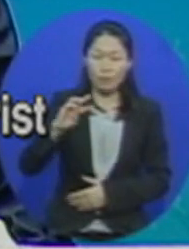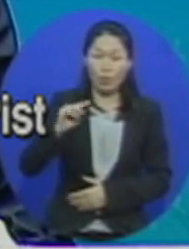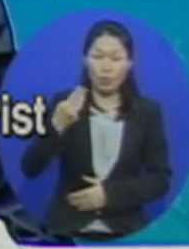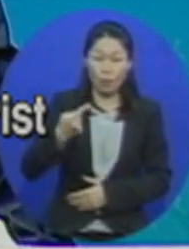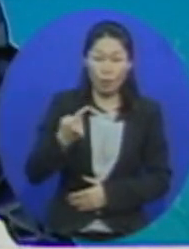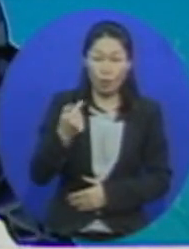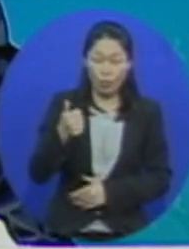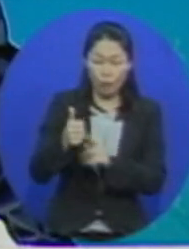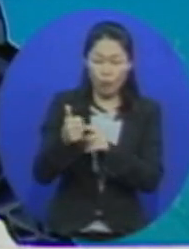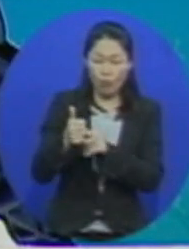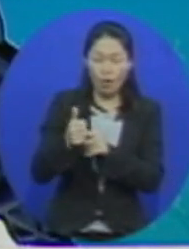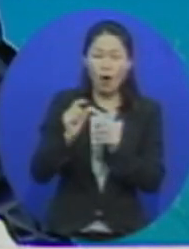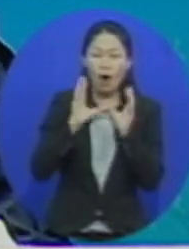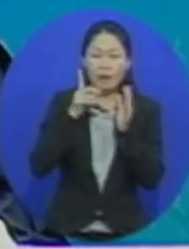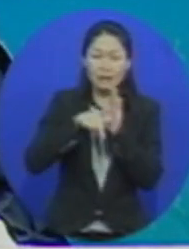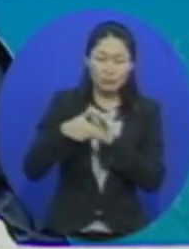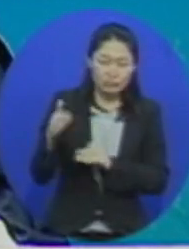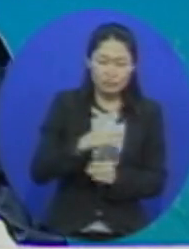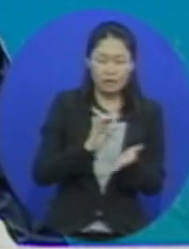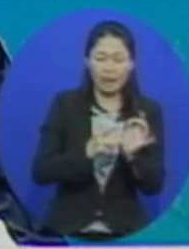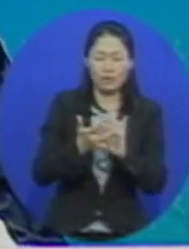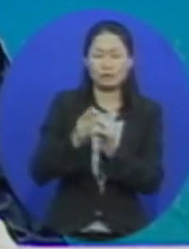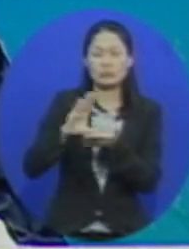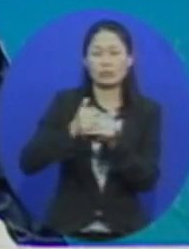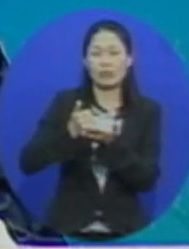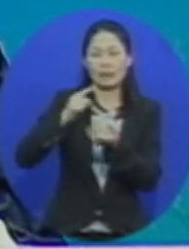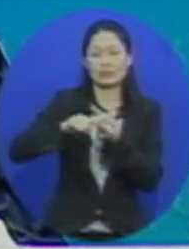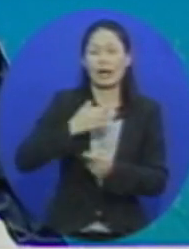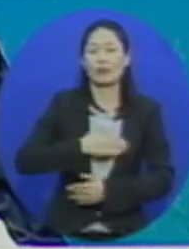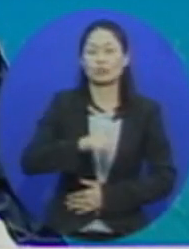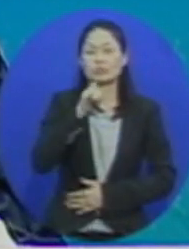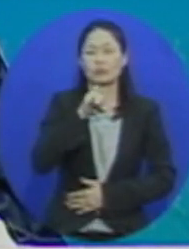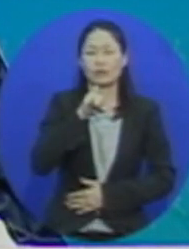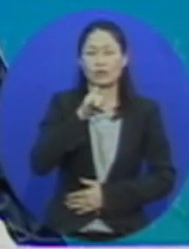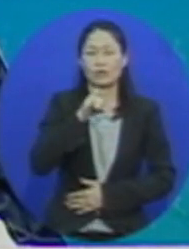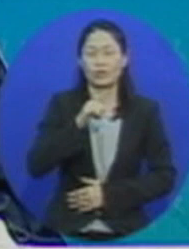않았어요 일찍부터 예수님에 대해서 알았어요